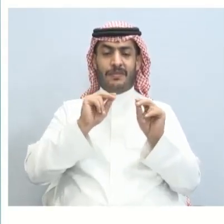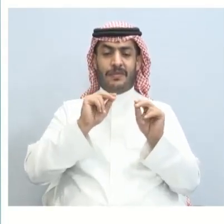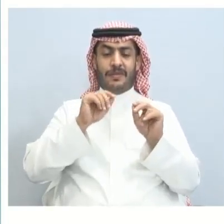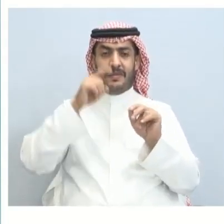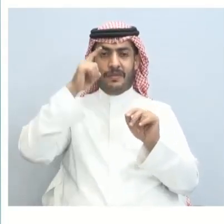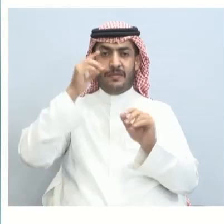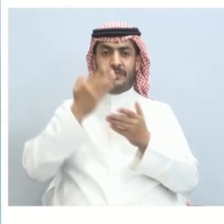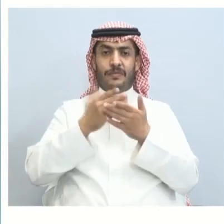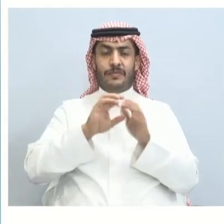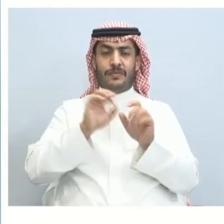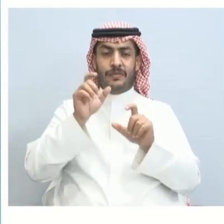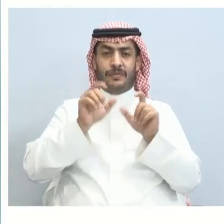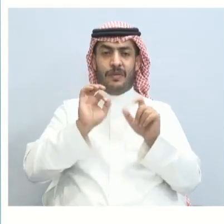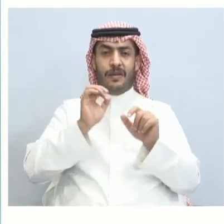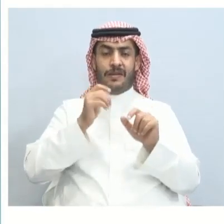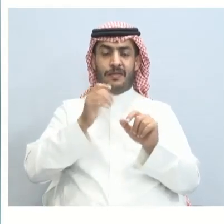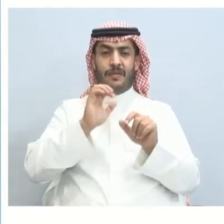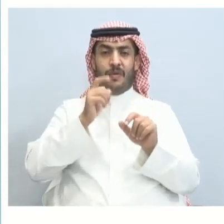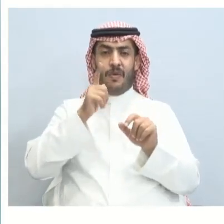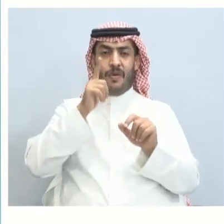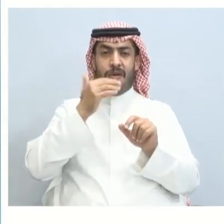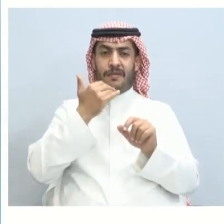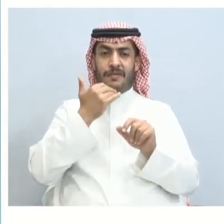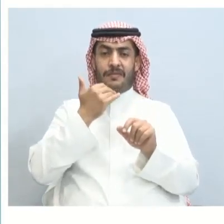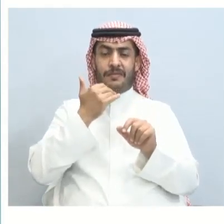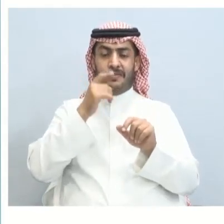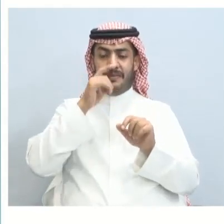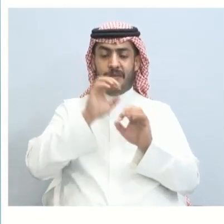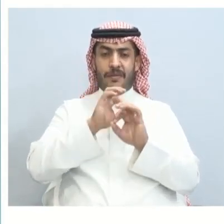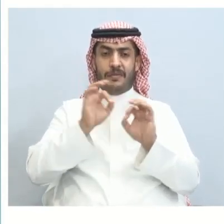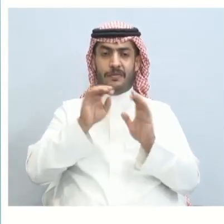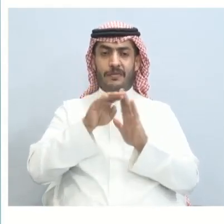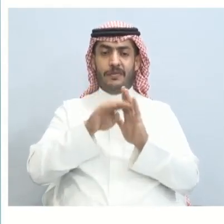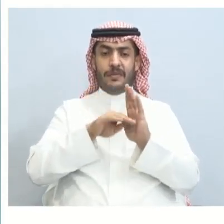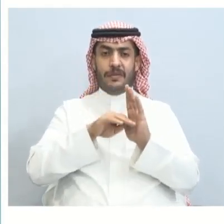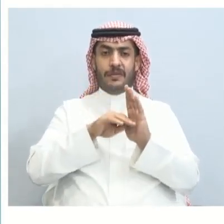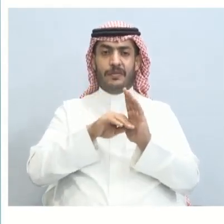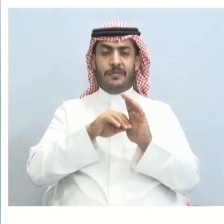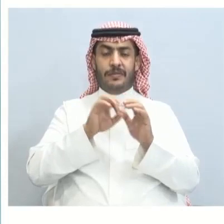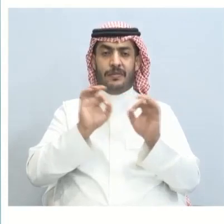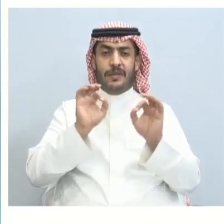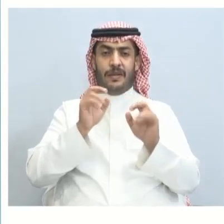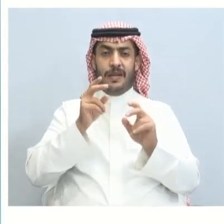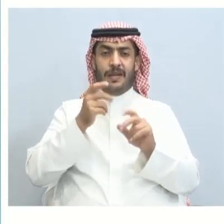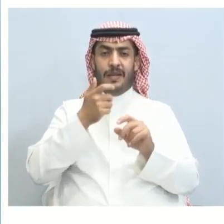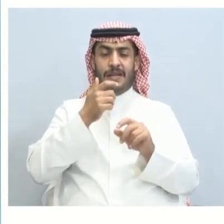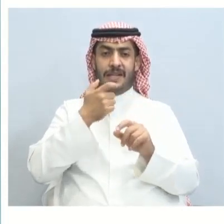يحضر اجتماع اشخاص لا يتحدثون بنفس اللغه وبالتالي اذا نحتاج الى ادوات ترجمه او اجهزه